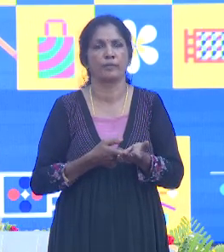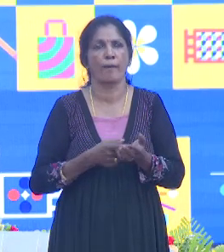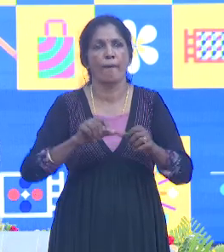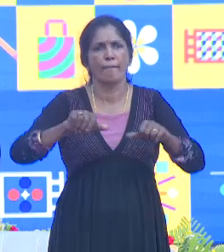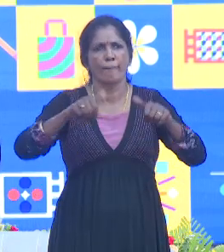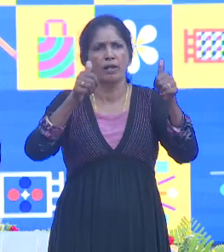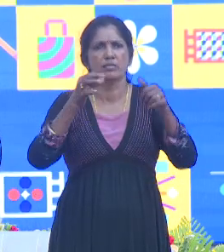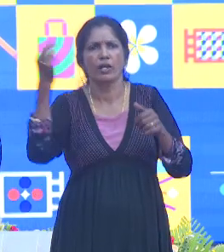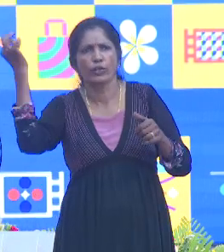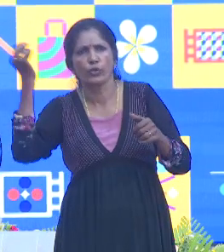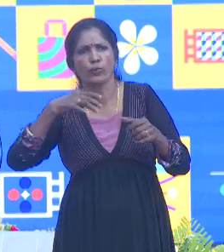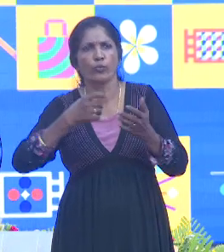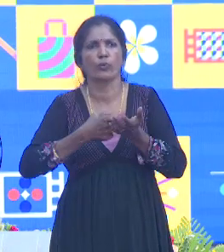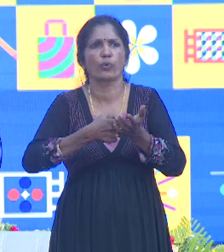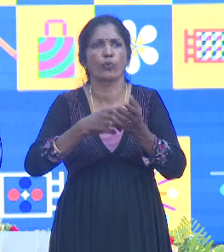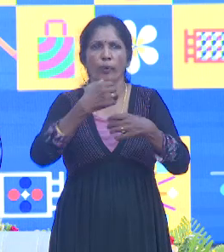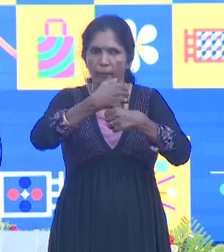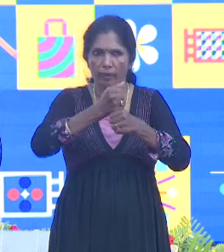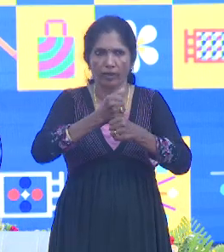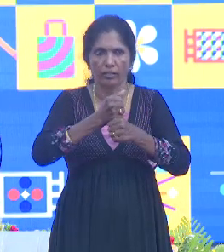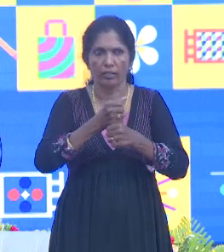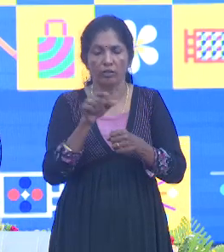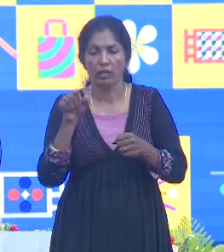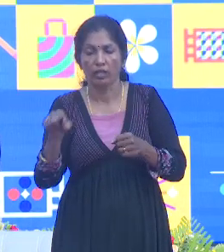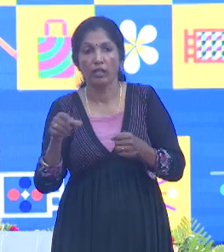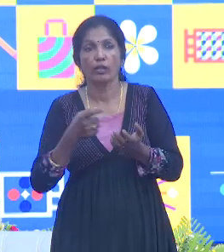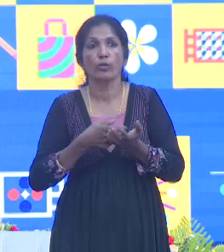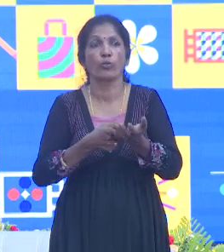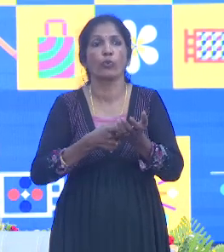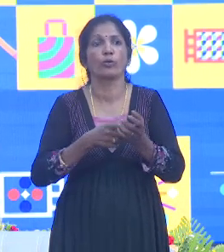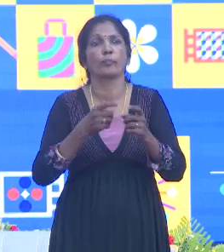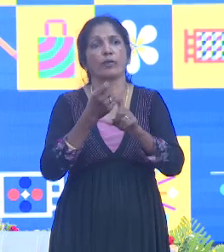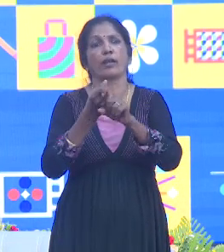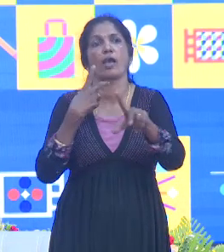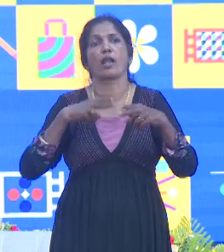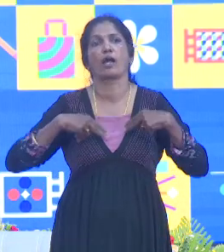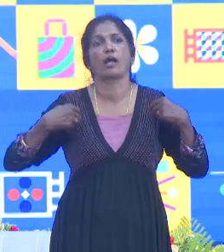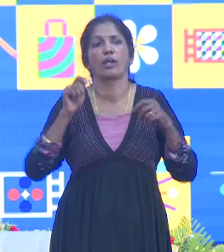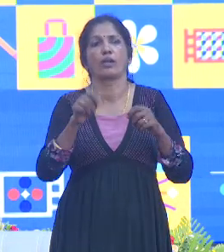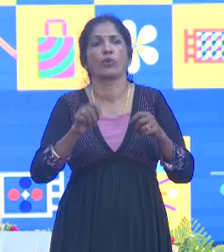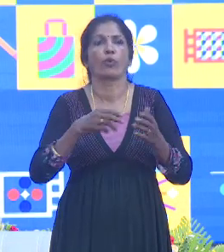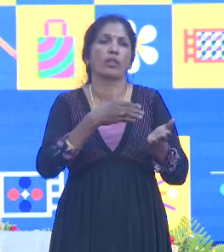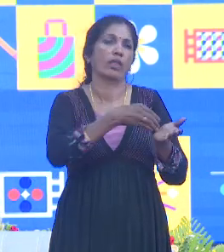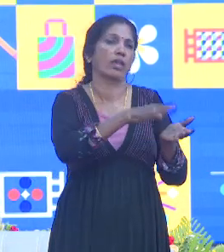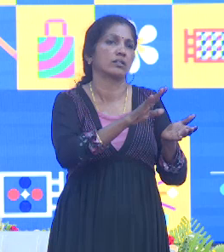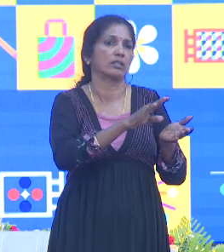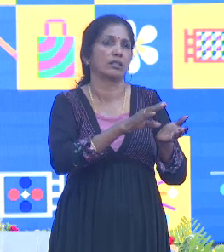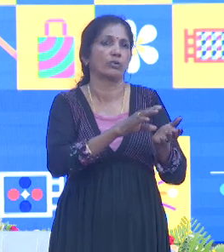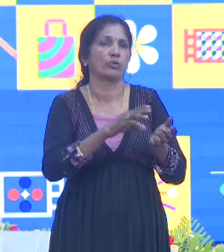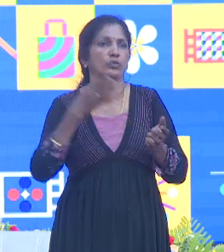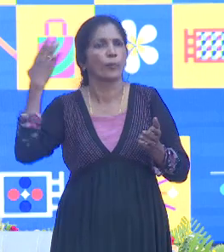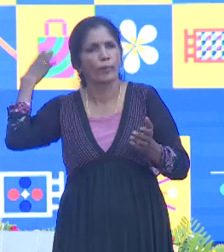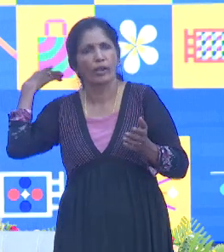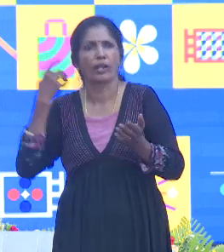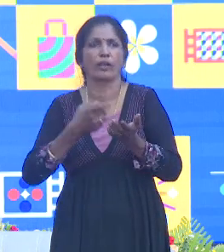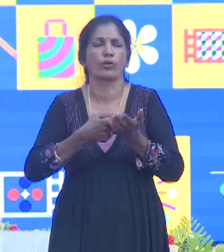Pasaki Pudia Nimam Kunduan Nagilim. Animum Kerala High Court of the Radidu Paday and Nimatinde Palapangalum Supreme